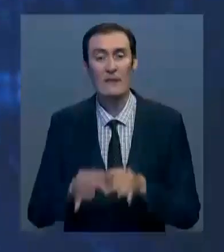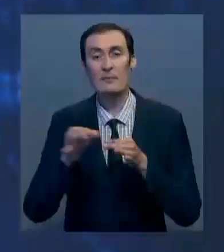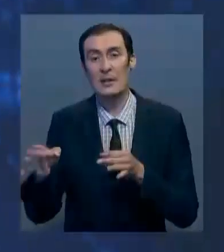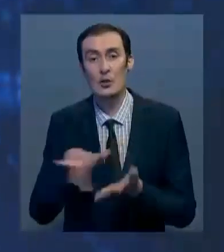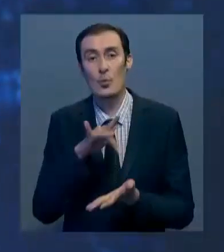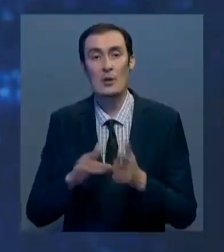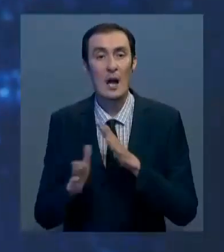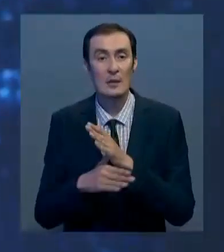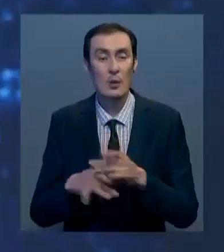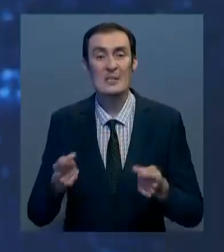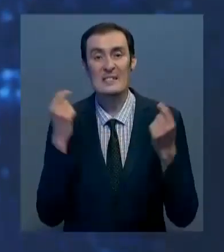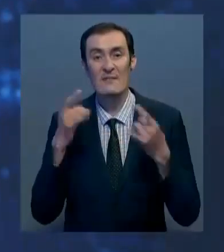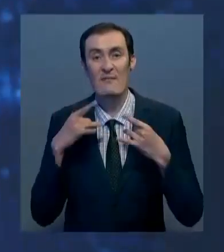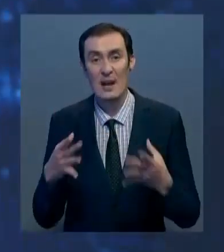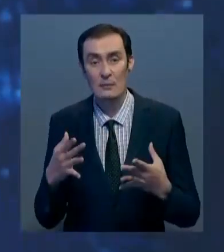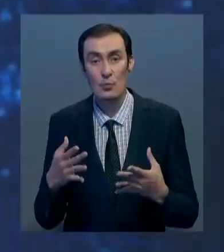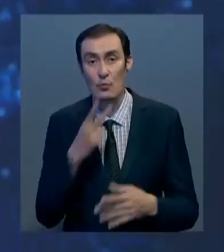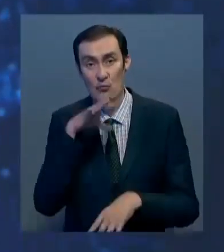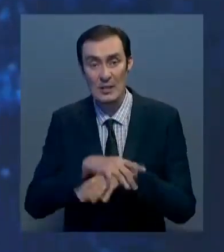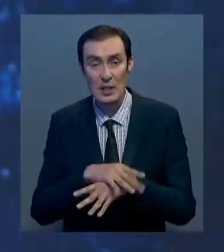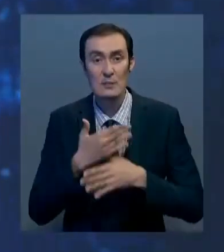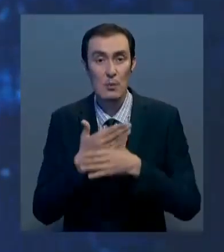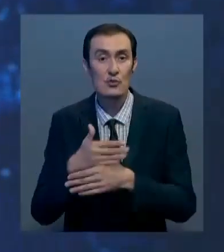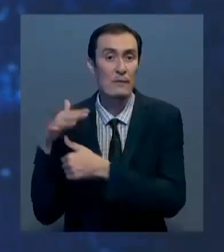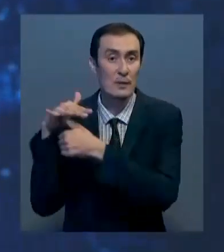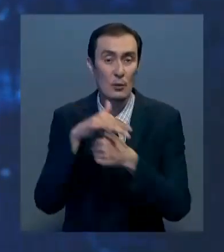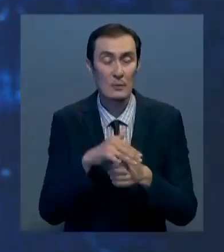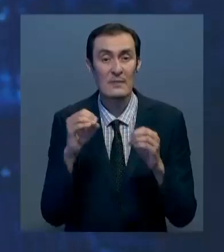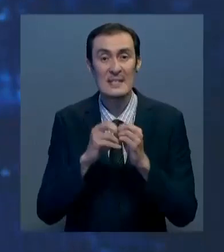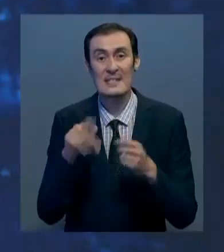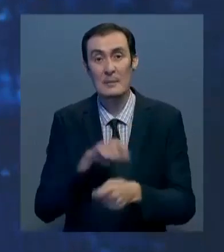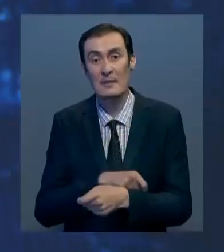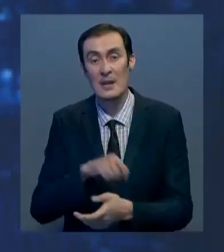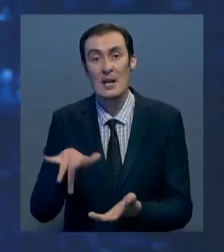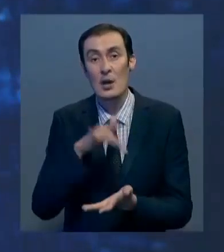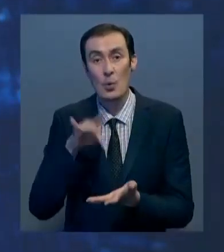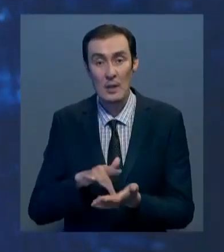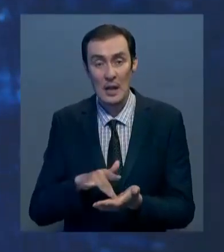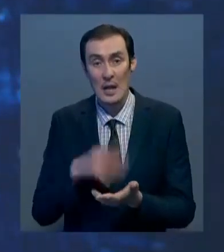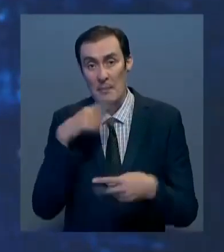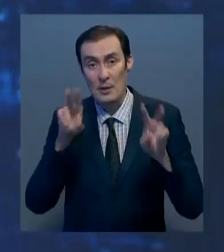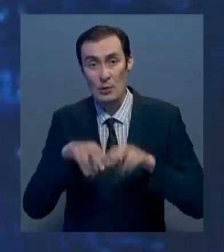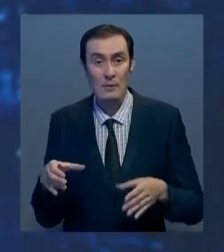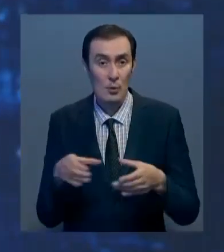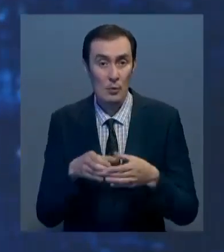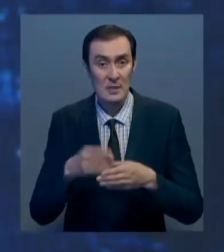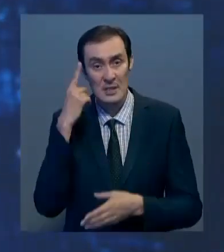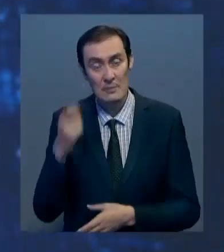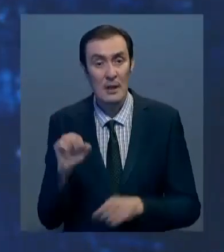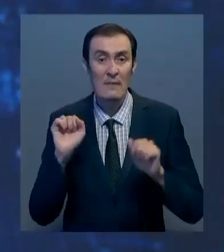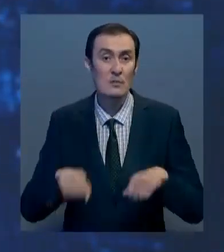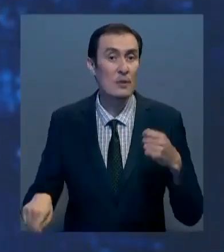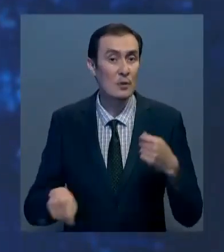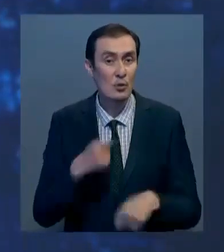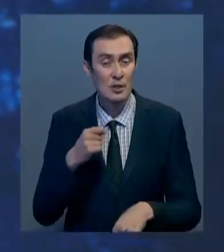А в пригороде Атырау свадьбу остановили с помощью дрона. Инцидент произошел в 10 километрах от областного центра. В мониторинговой группе сообщили